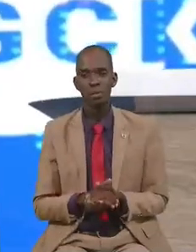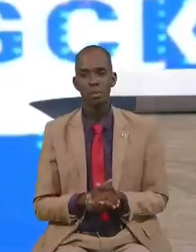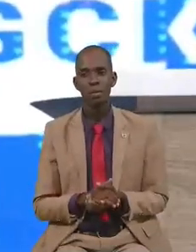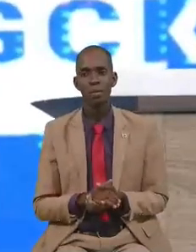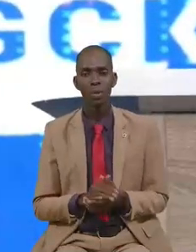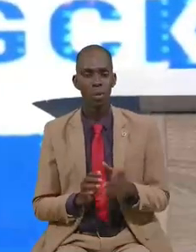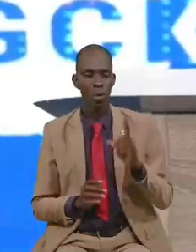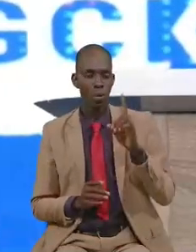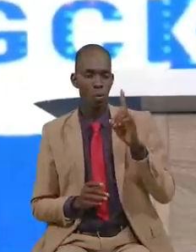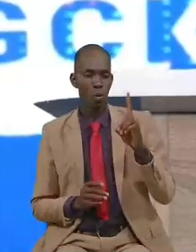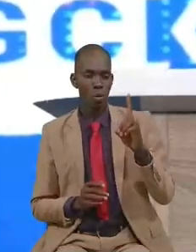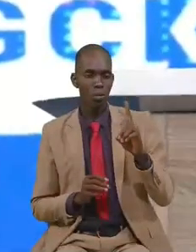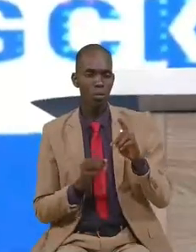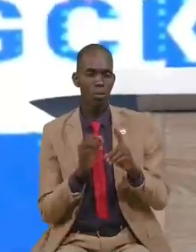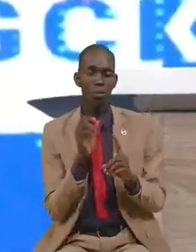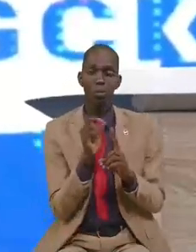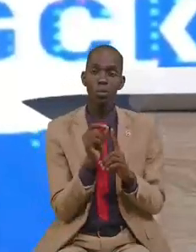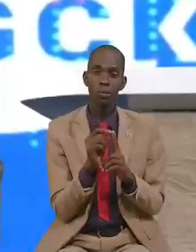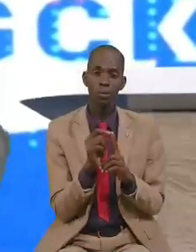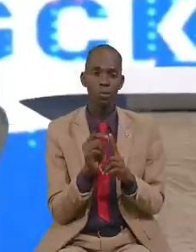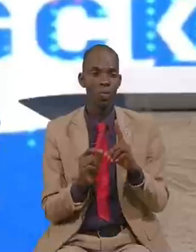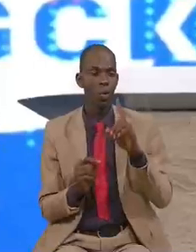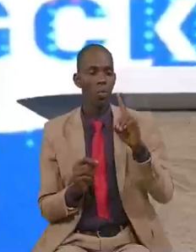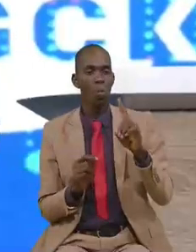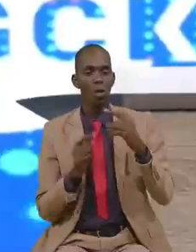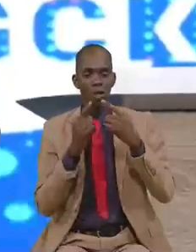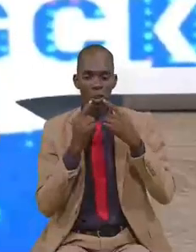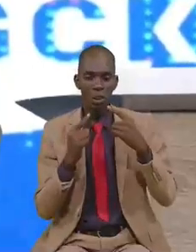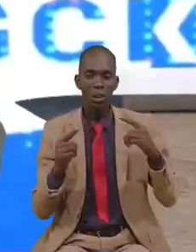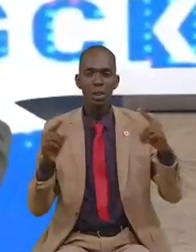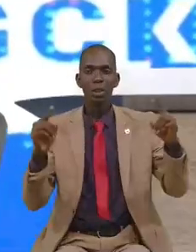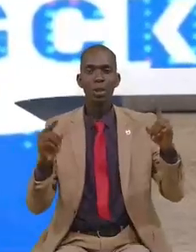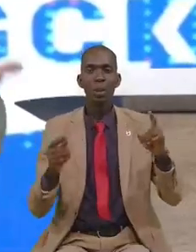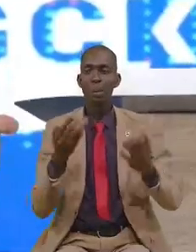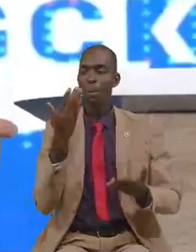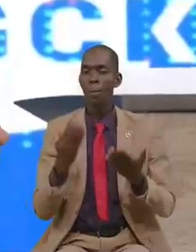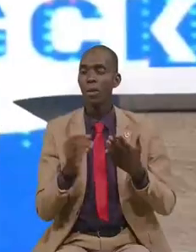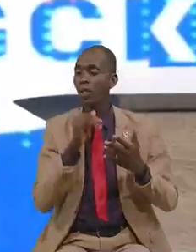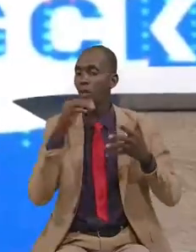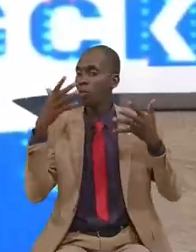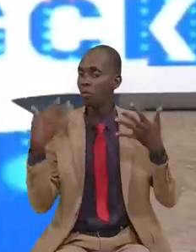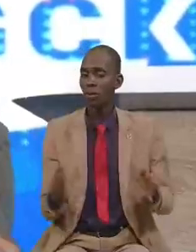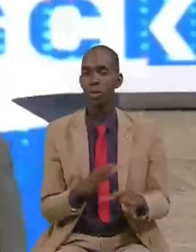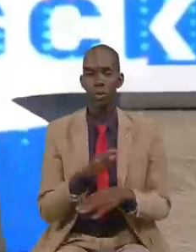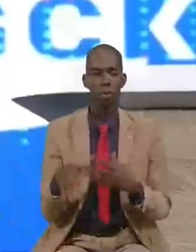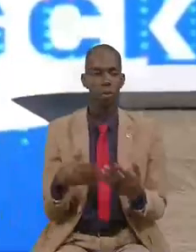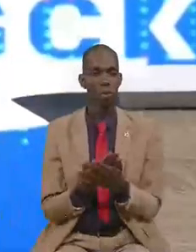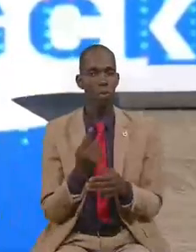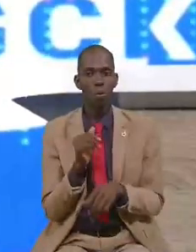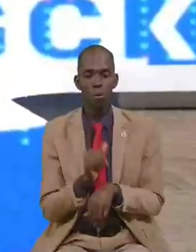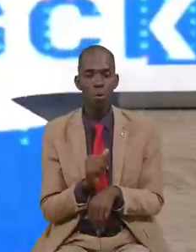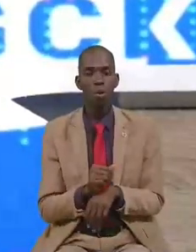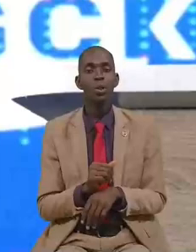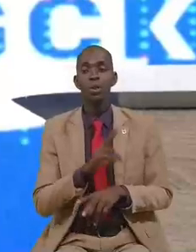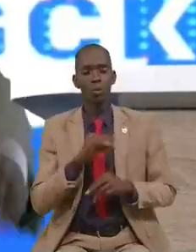Un seul message, une seule déclaration peut ne pas tout faire. Il n'y avait pas en eux de souffle.